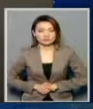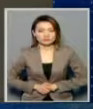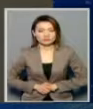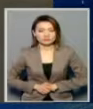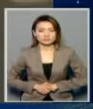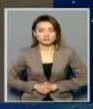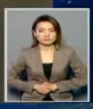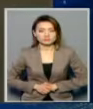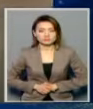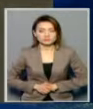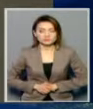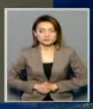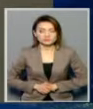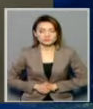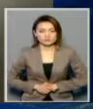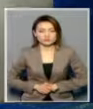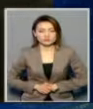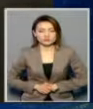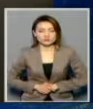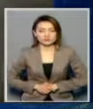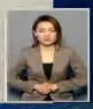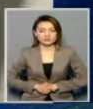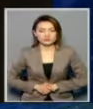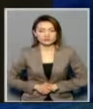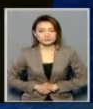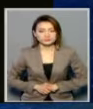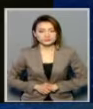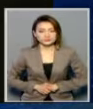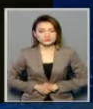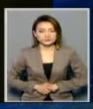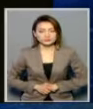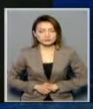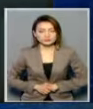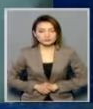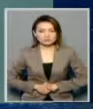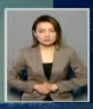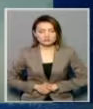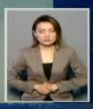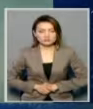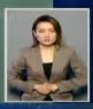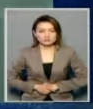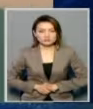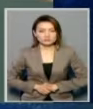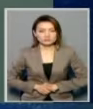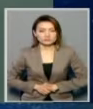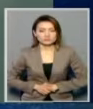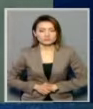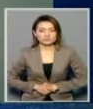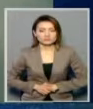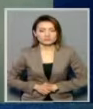Аға, шығыңыз, аға. Аға, кетіп отыр, шығыңыз, аға, тез-тез-тез. Күтеніп отыр ғой. Жорда, hiç kim yok mu?